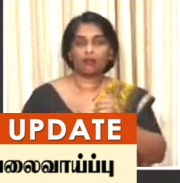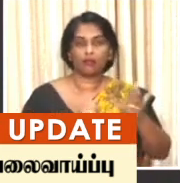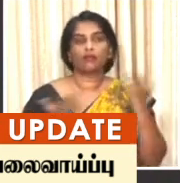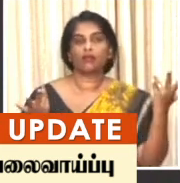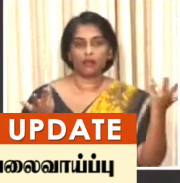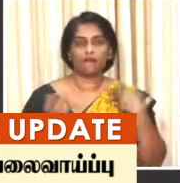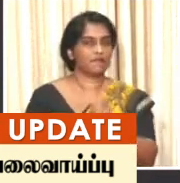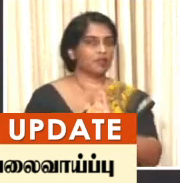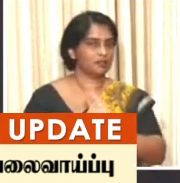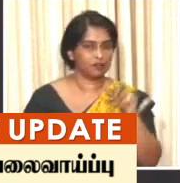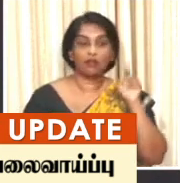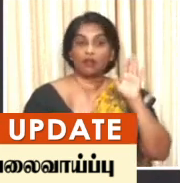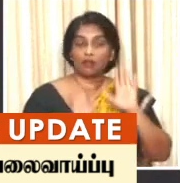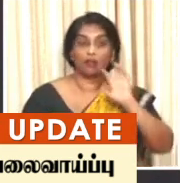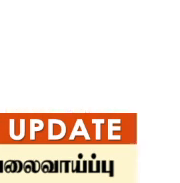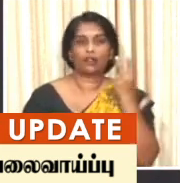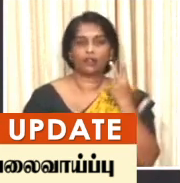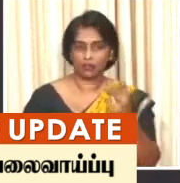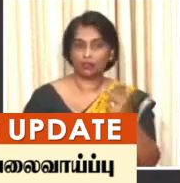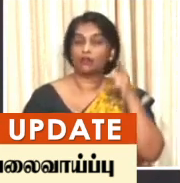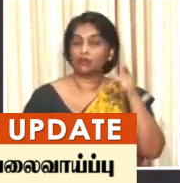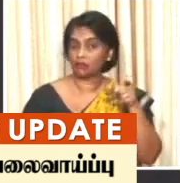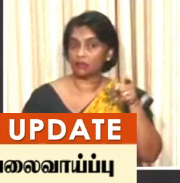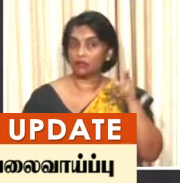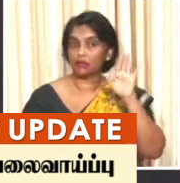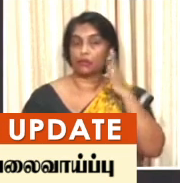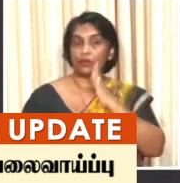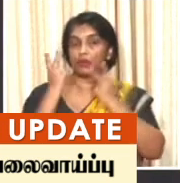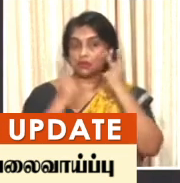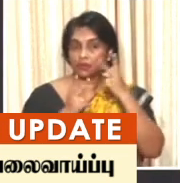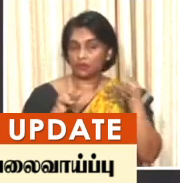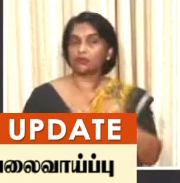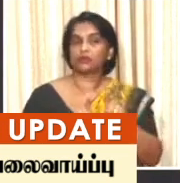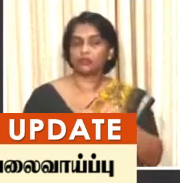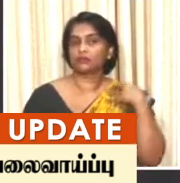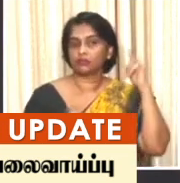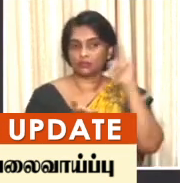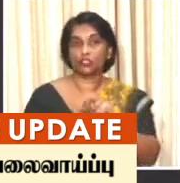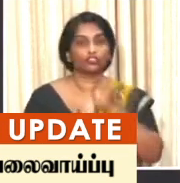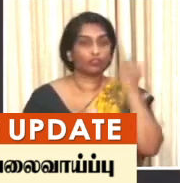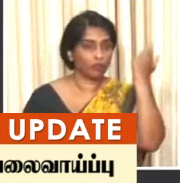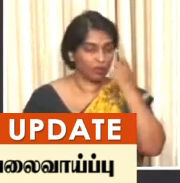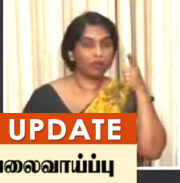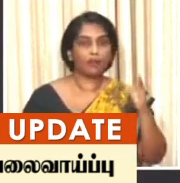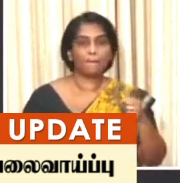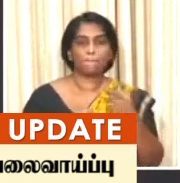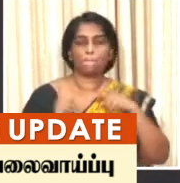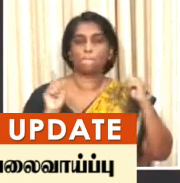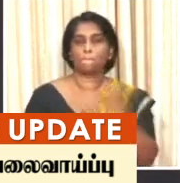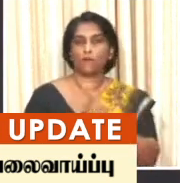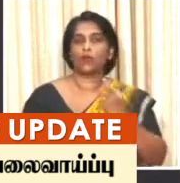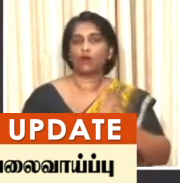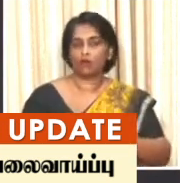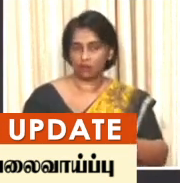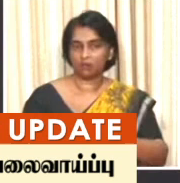දෙන්නේ නෑ. ඒක වෙනස් කරන්න දෙන්නේ නෑ. නමුත් රටවල් දෙකක ඒ රටට සංචාරකයන් හැටියට ඒ රටට ගිහිල්ලා රස්සාවල් හොයාගෙන ඒක මාරු කරගැනීමේ